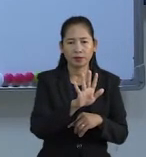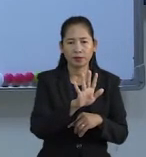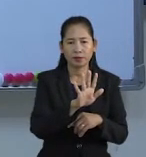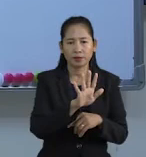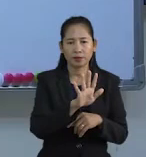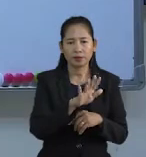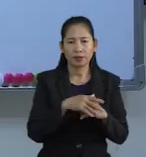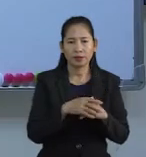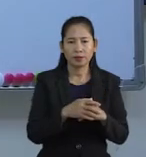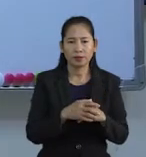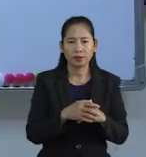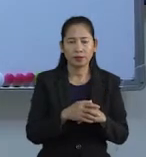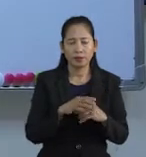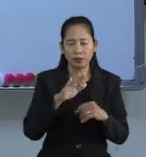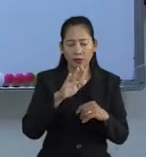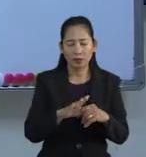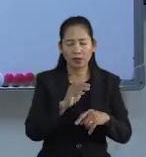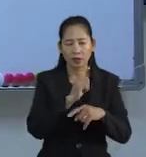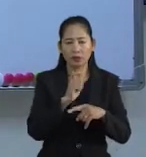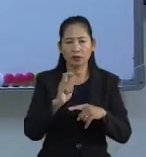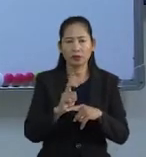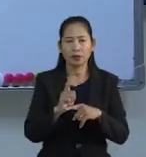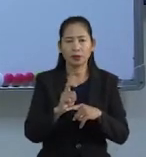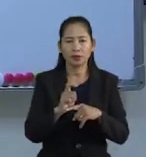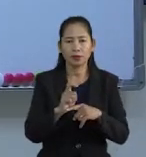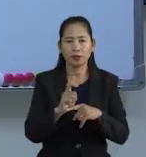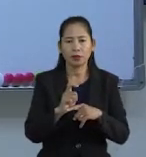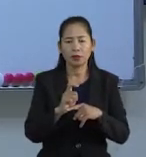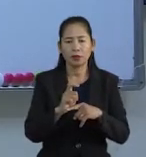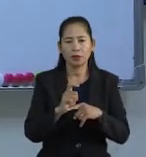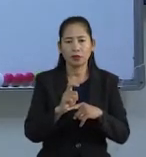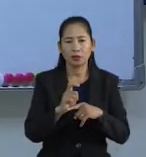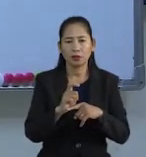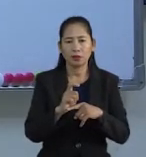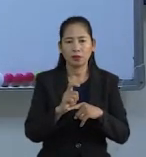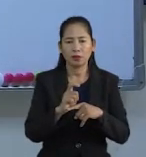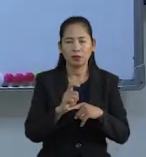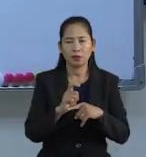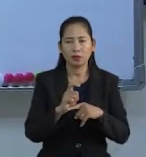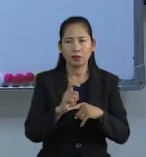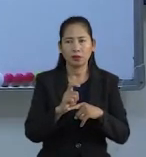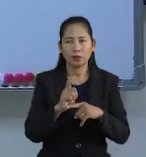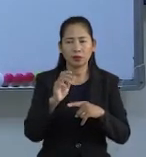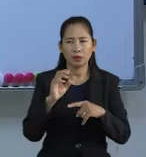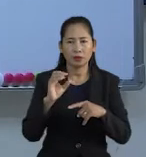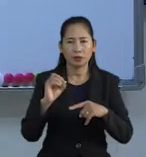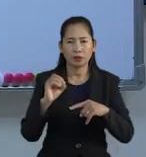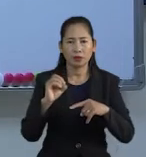pram nơi tung ấy con và nữ